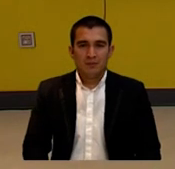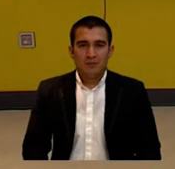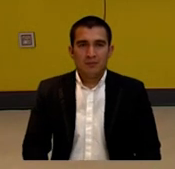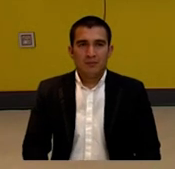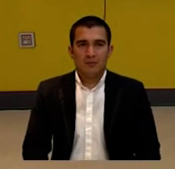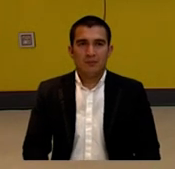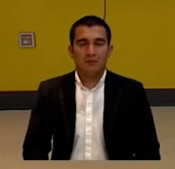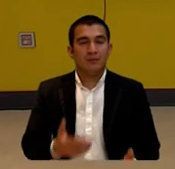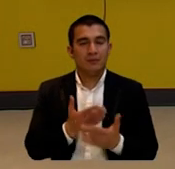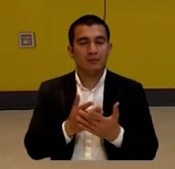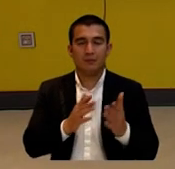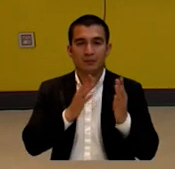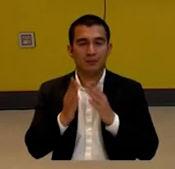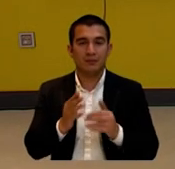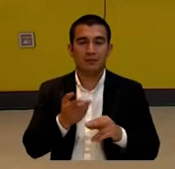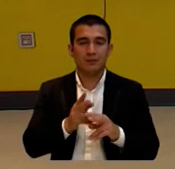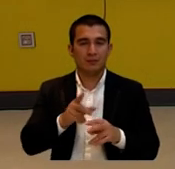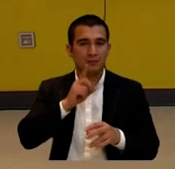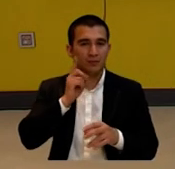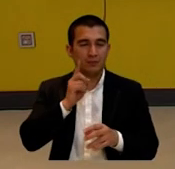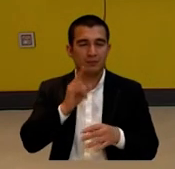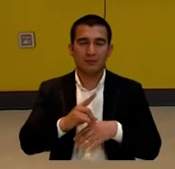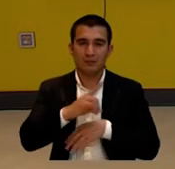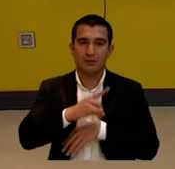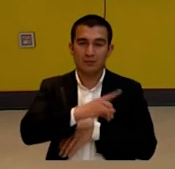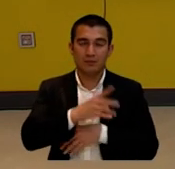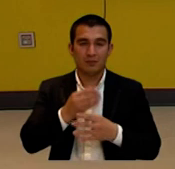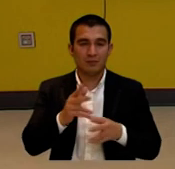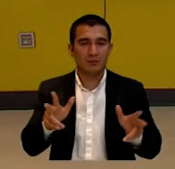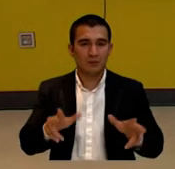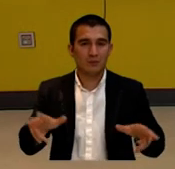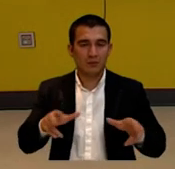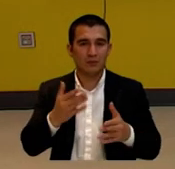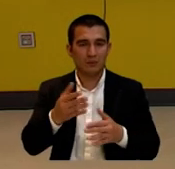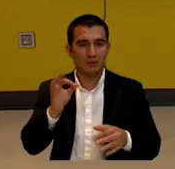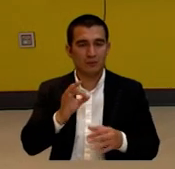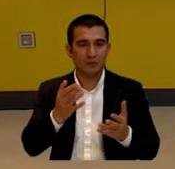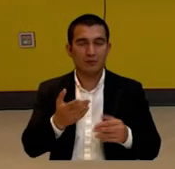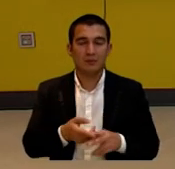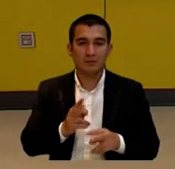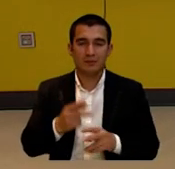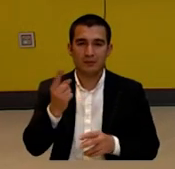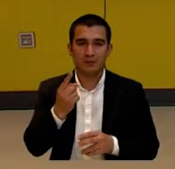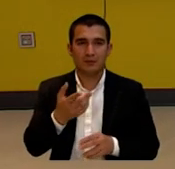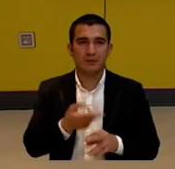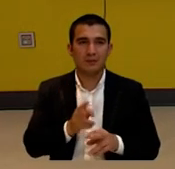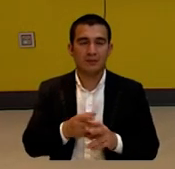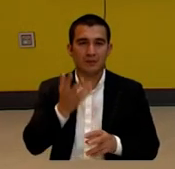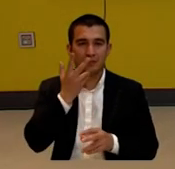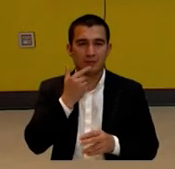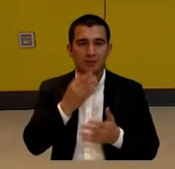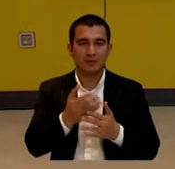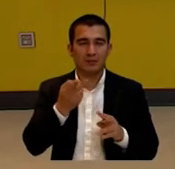Ана енді, яшыл құрбақадагі идеоадаптацияларға корып чығамыз. Бірінші, тәна рәңгі